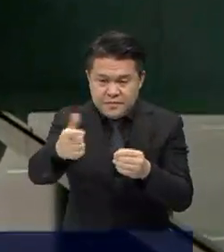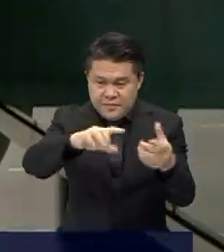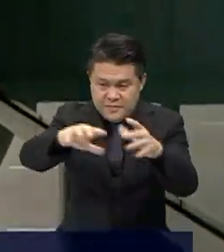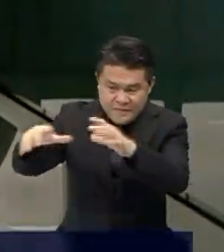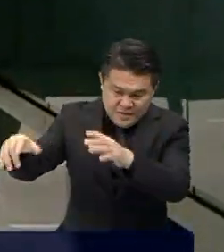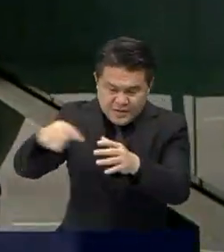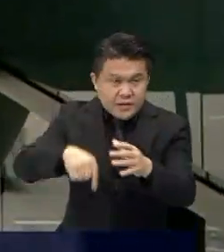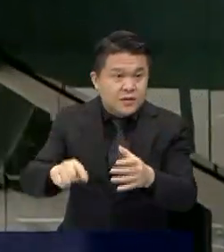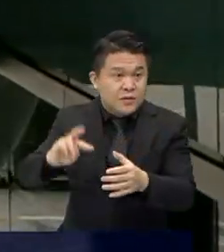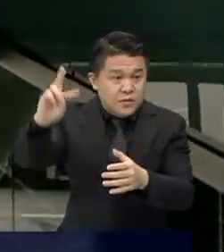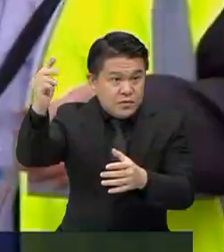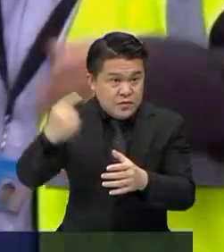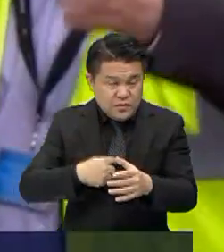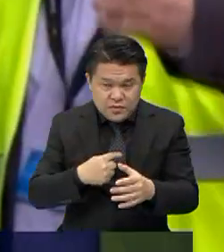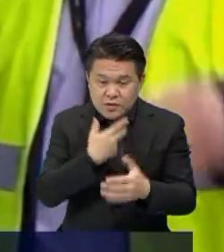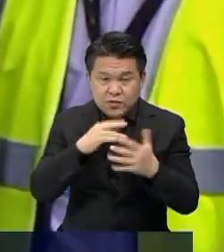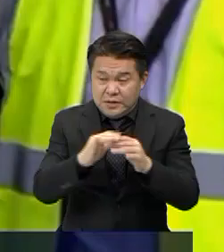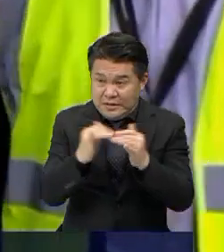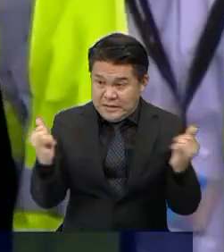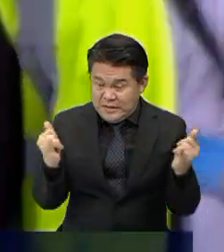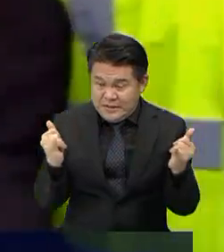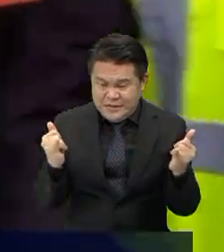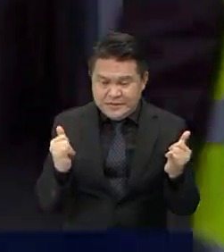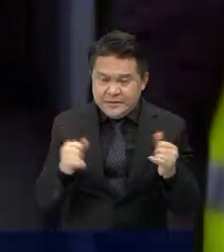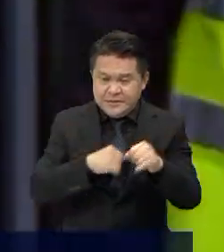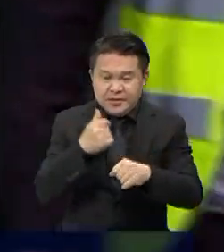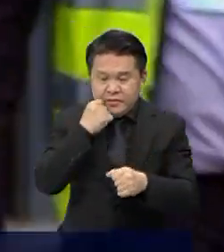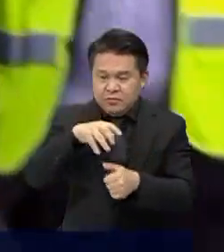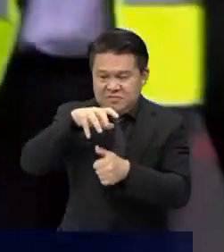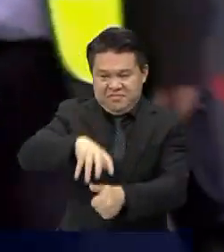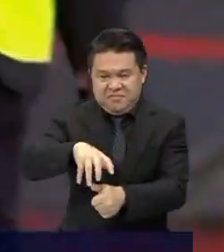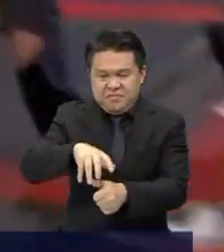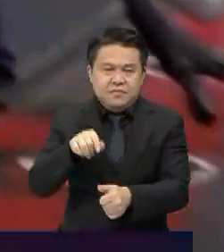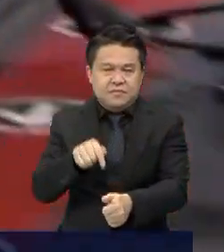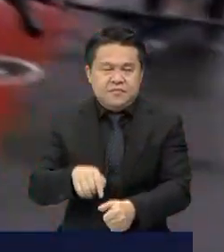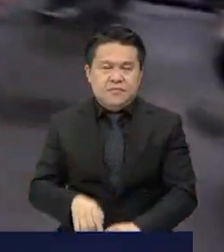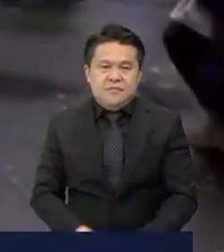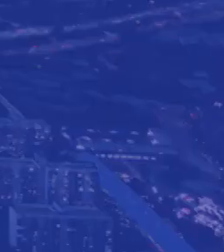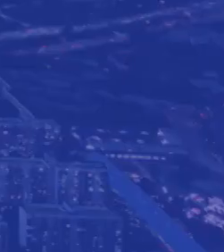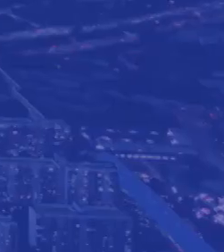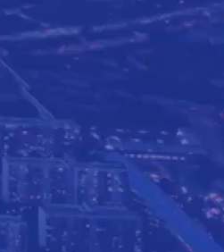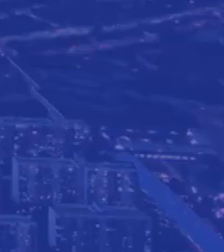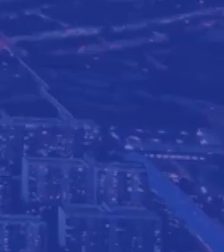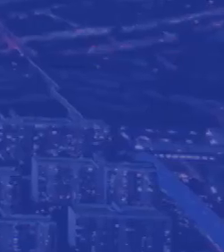귀국하는 자국민도 격리 조치하기로 했습니다. SBS 김영화입니다.